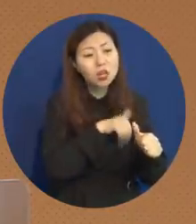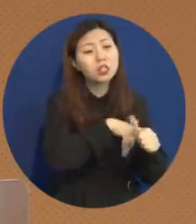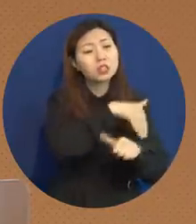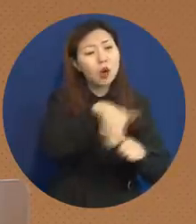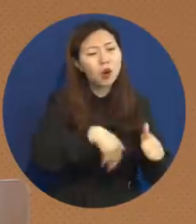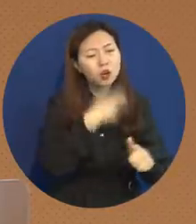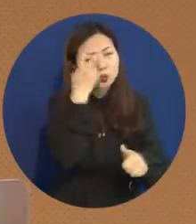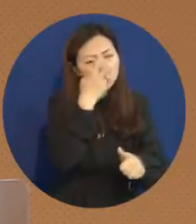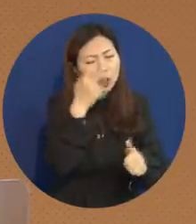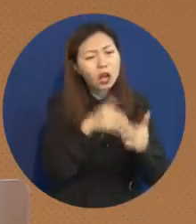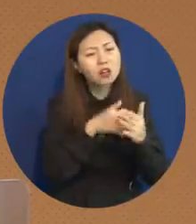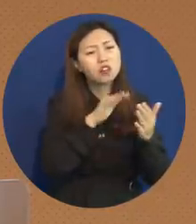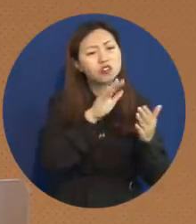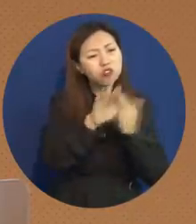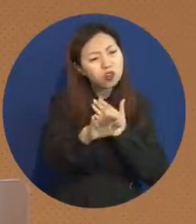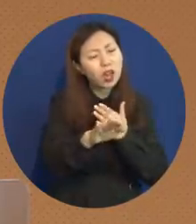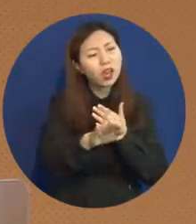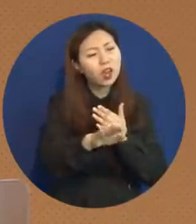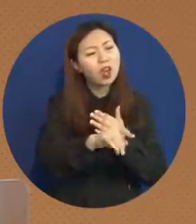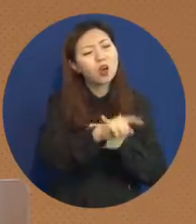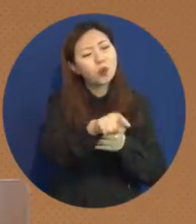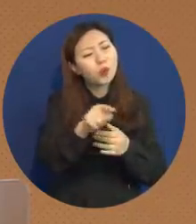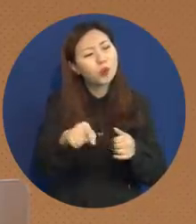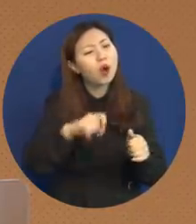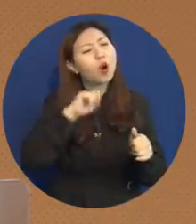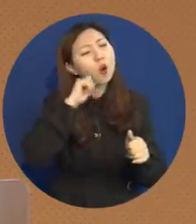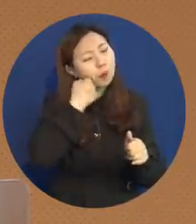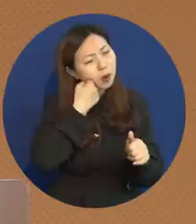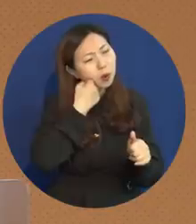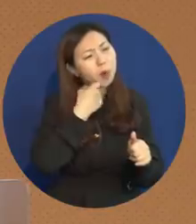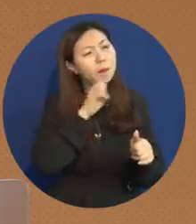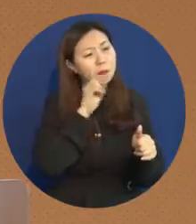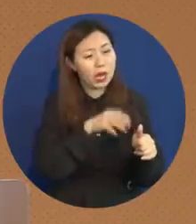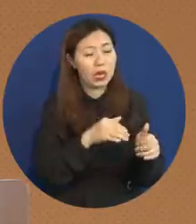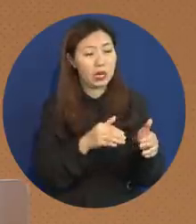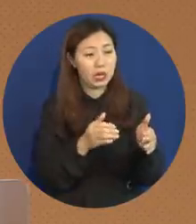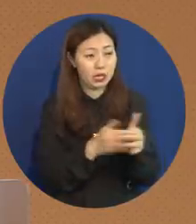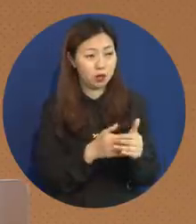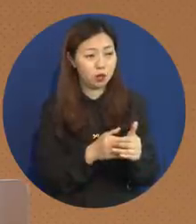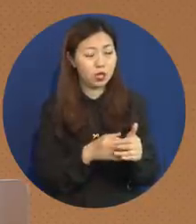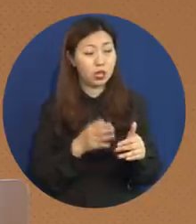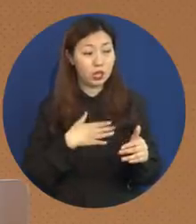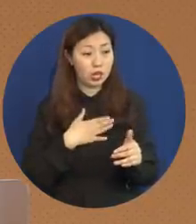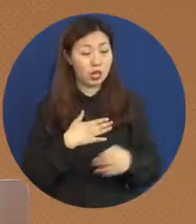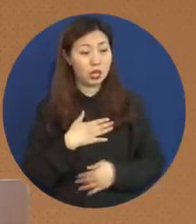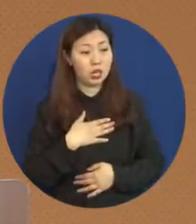좀 해보고, 여보 이래 이래 어렵다. 그러니까 내가 오히려,